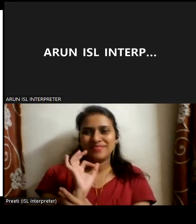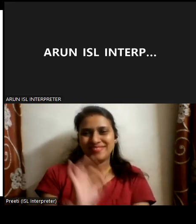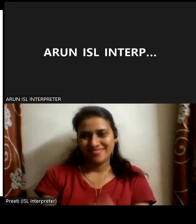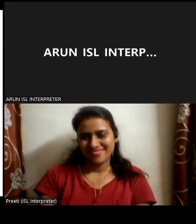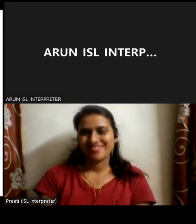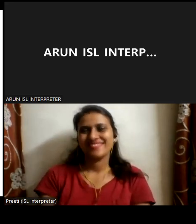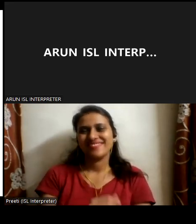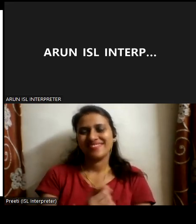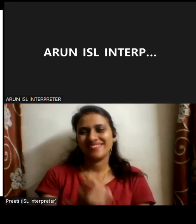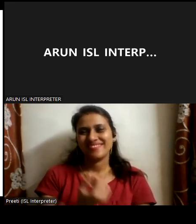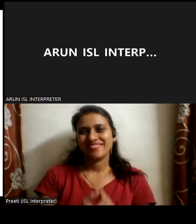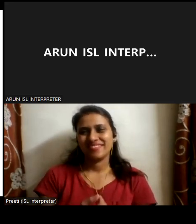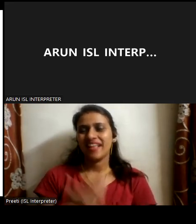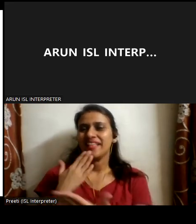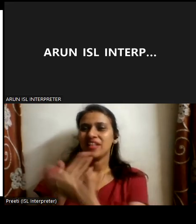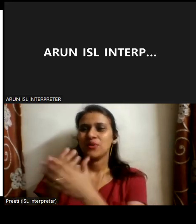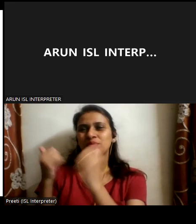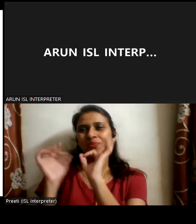बात का, शुक्रिया.